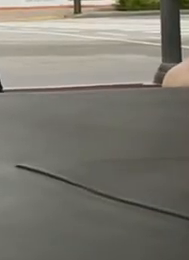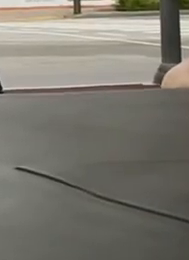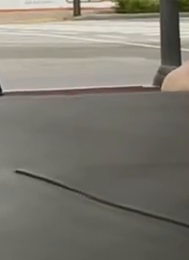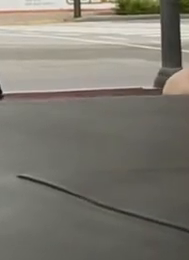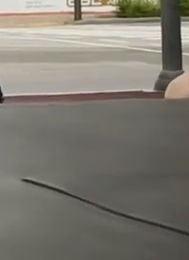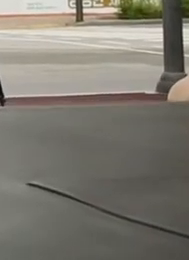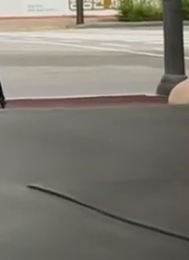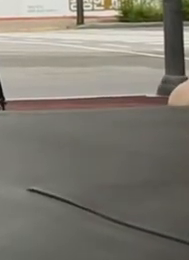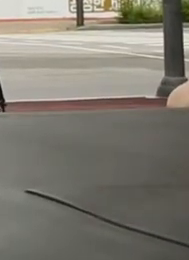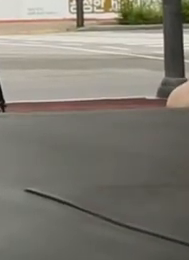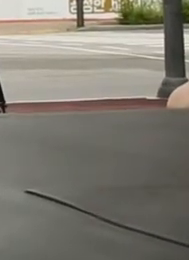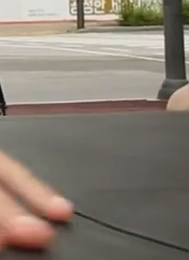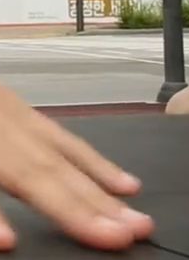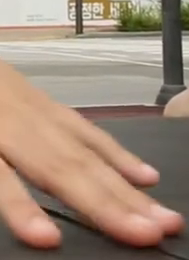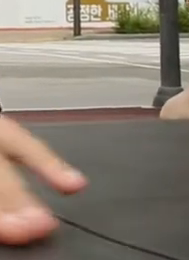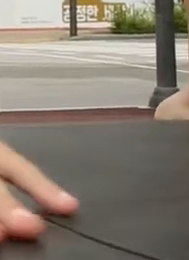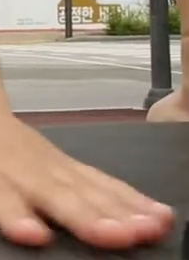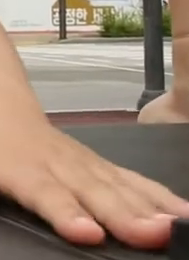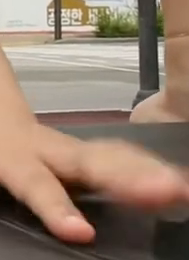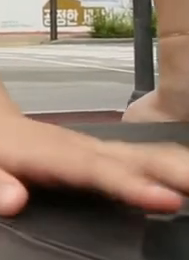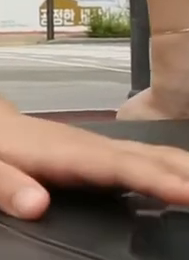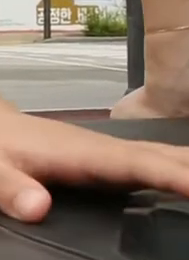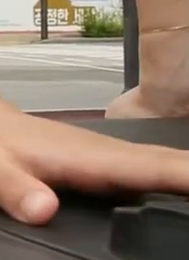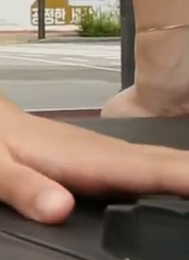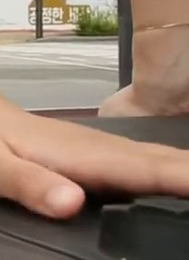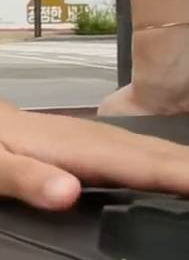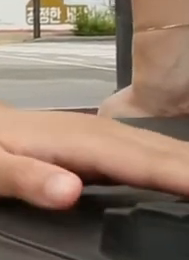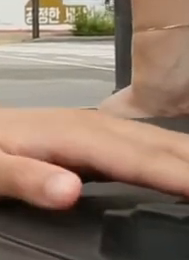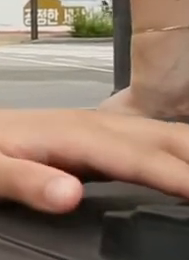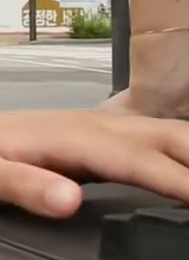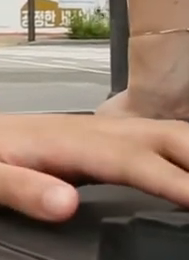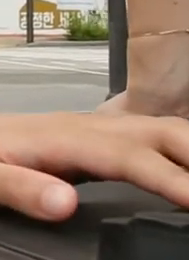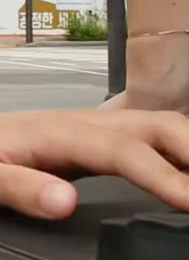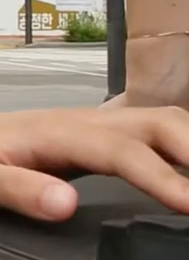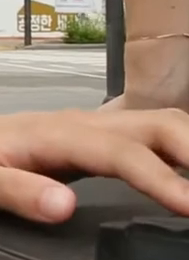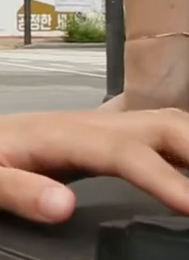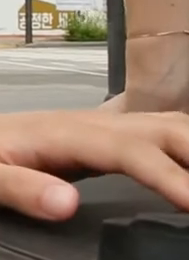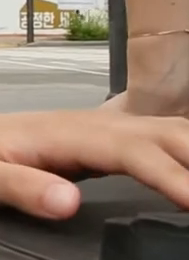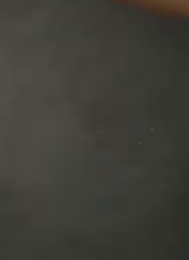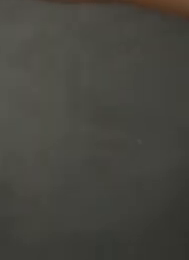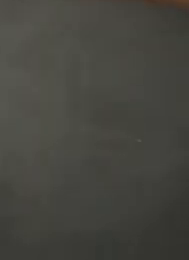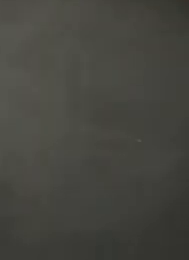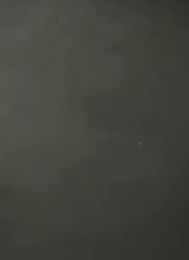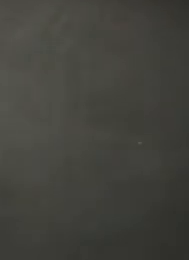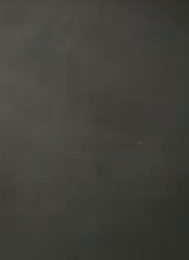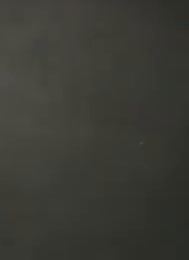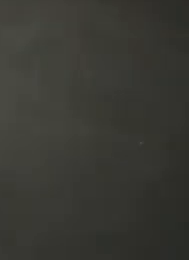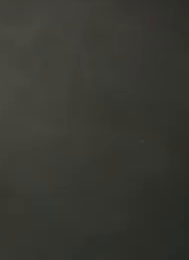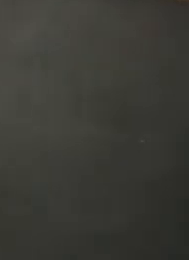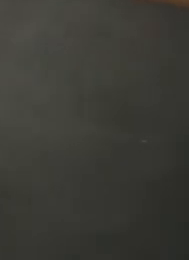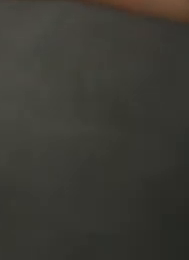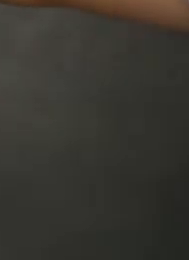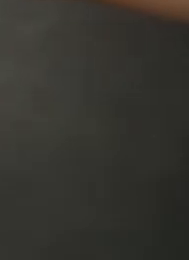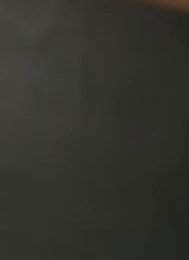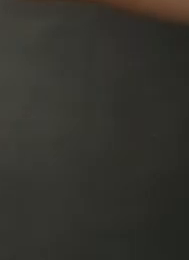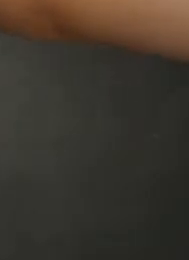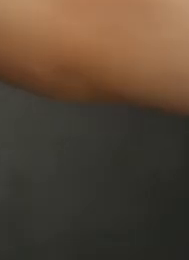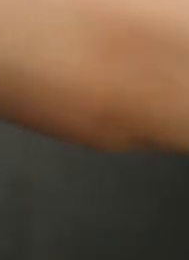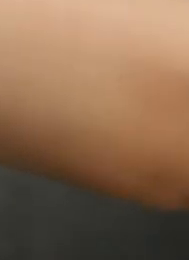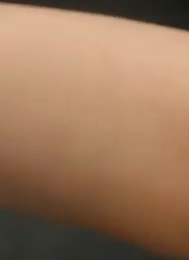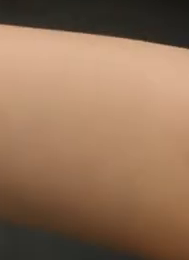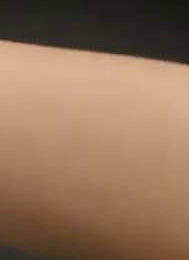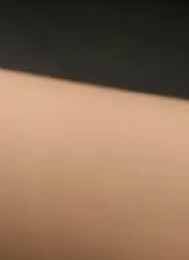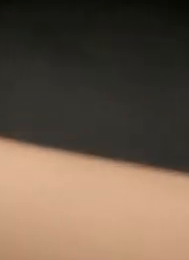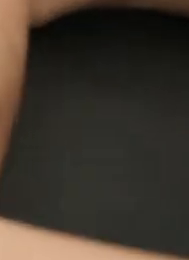여기 카페에서 음료수 좀 마시고 갈게요. 잠깐만요. 이 음료수 좀 주면서 마실까? 무슨 음료? 커피가 여기 그리고 국화병 이제